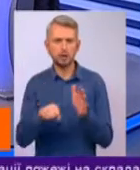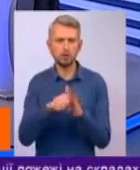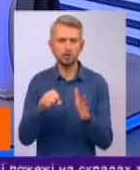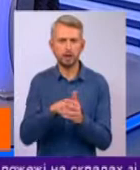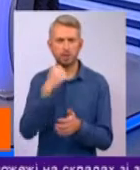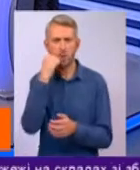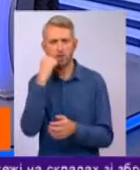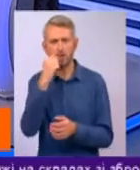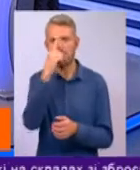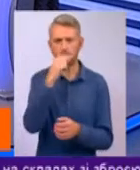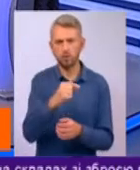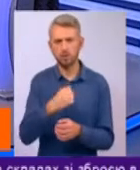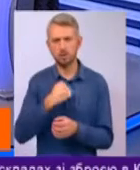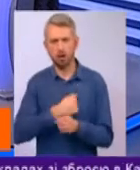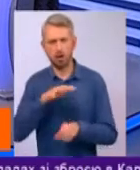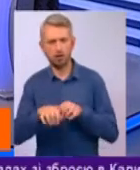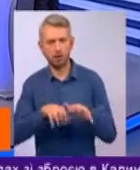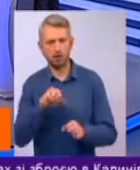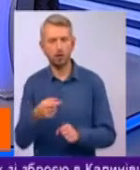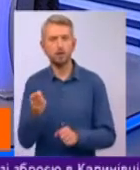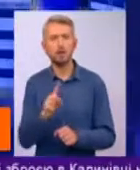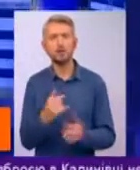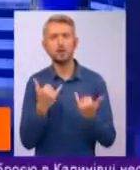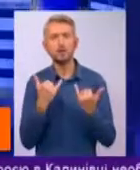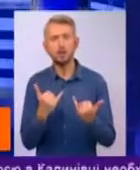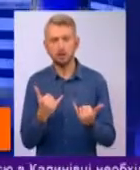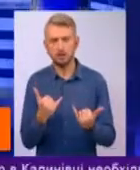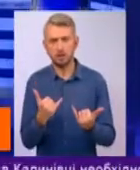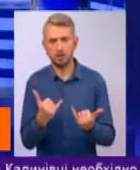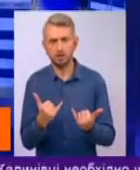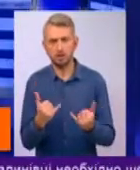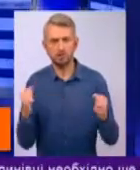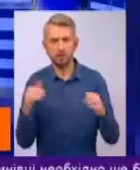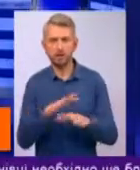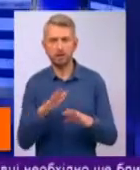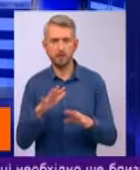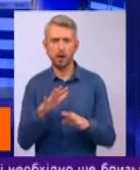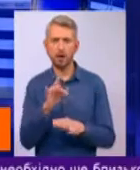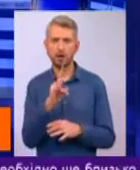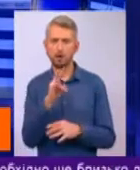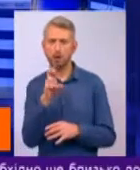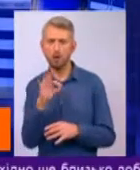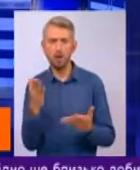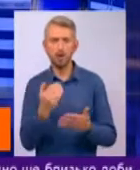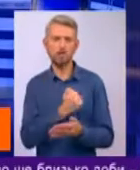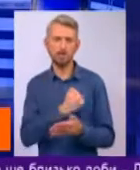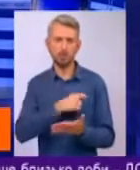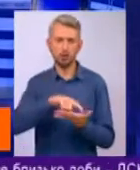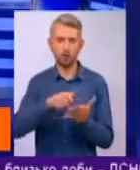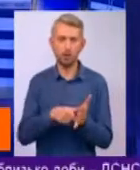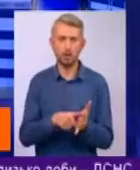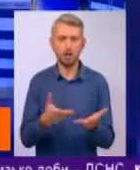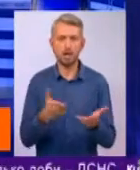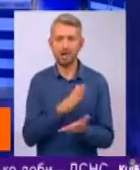Москви, Путіна, агресора. Те, що зараз збирається не Рада національної безпеки і оборони, а якийсь воєнний кабінет, який не